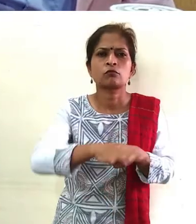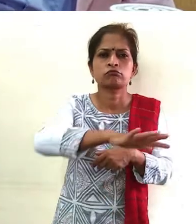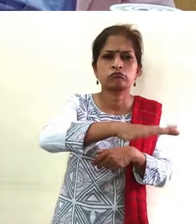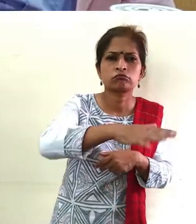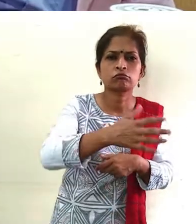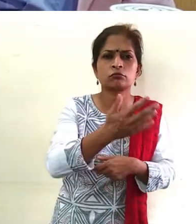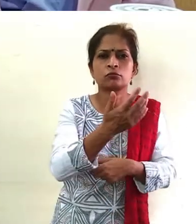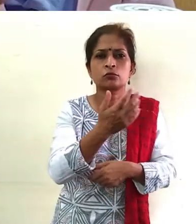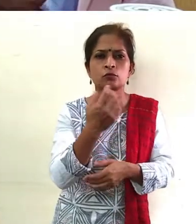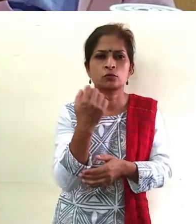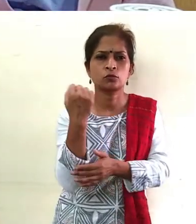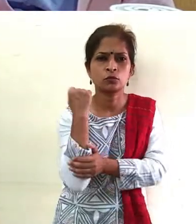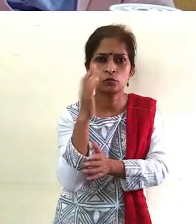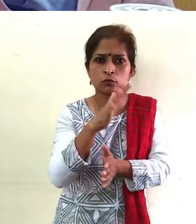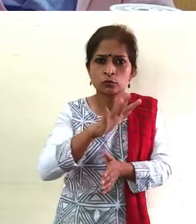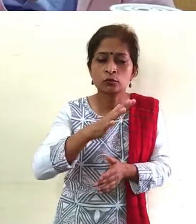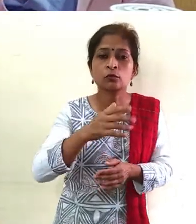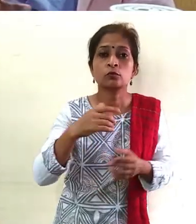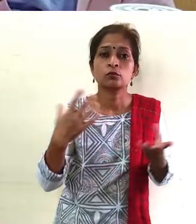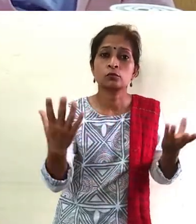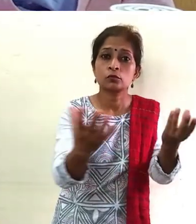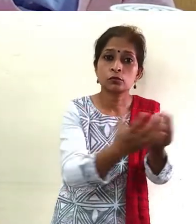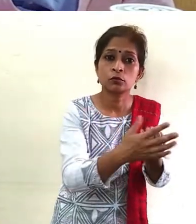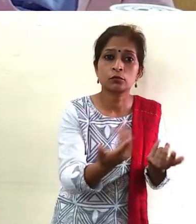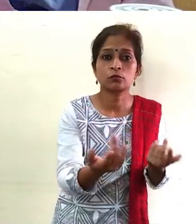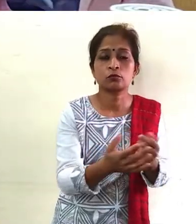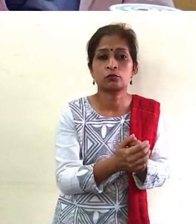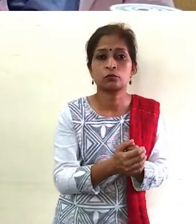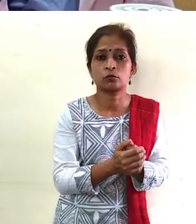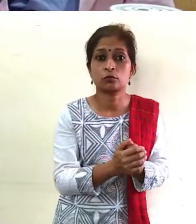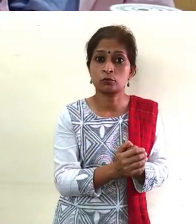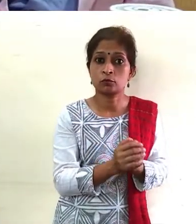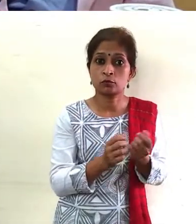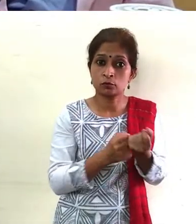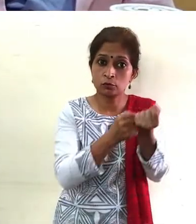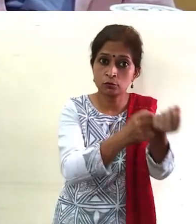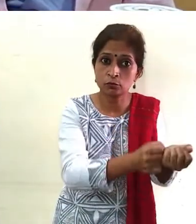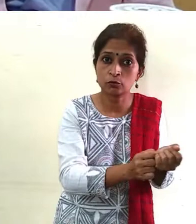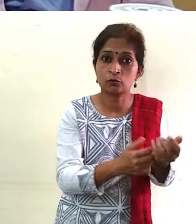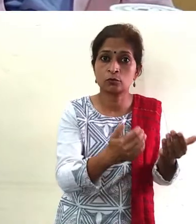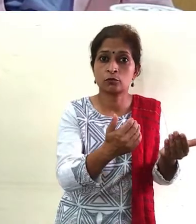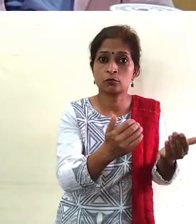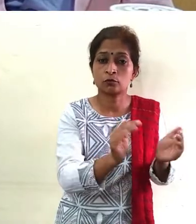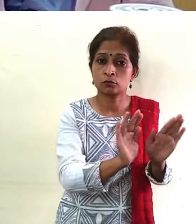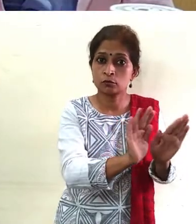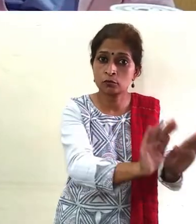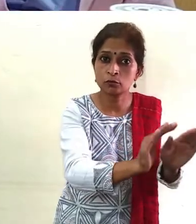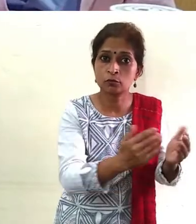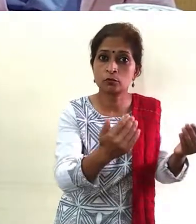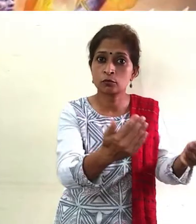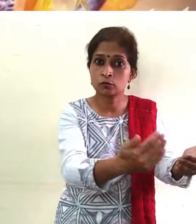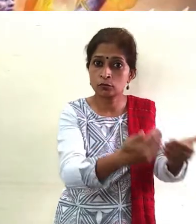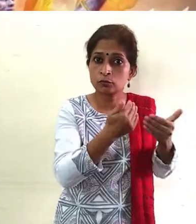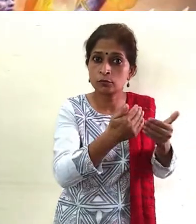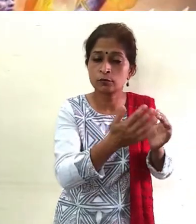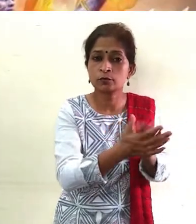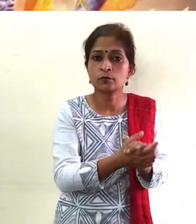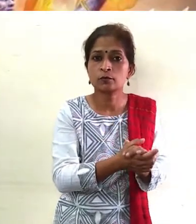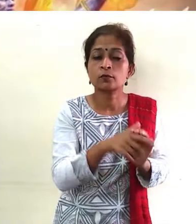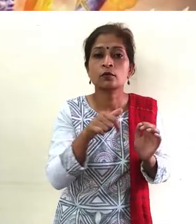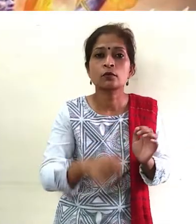सके। तो जब सृष्टि शुरू हुई और इंसानी परिप्रेक्ष्य में शुरू हुई, तो